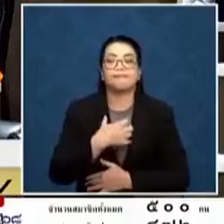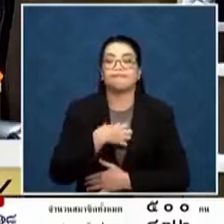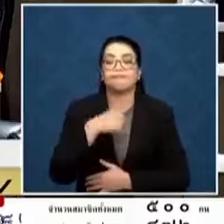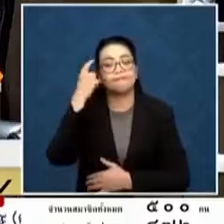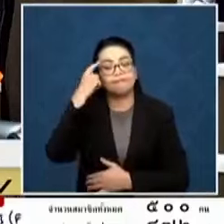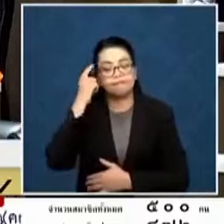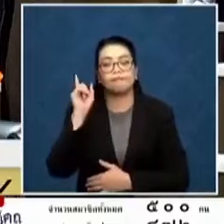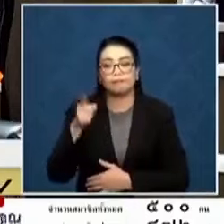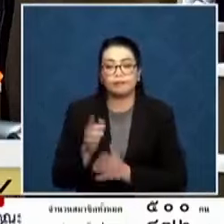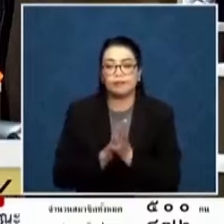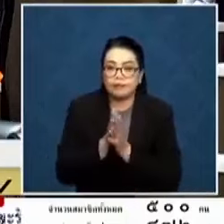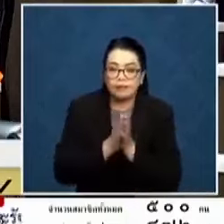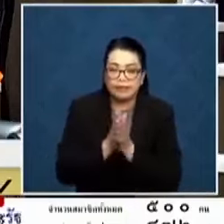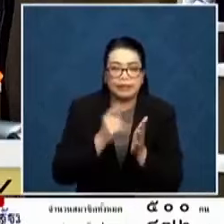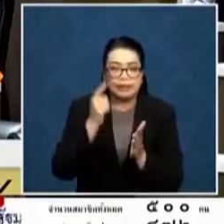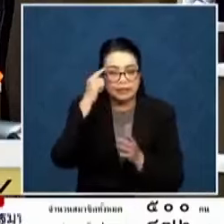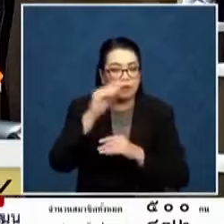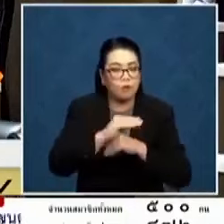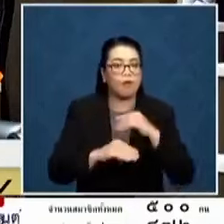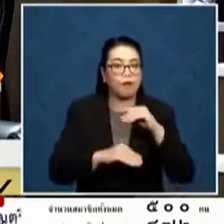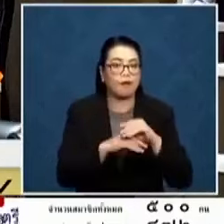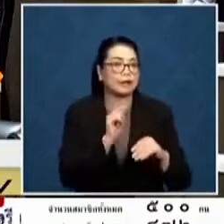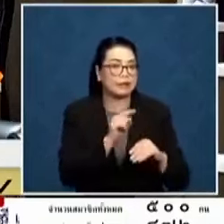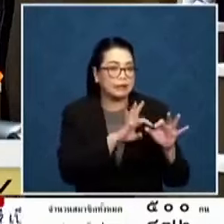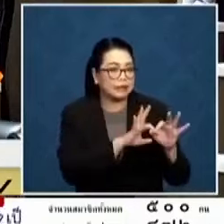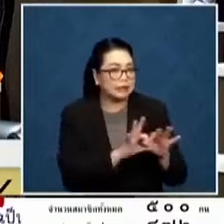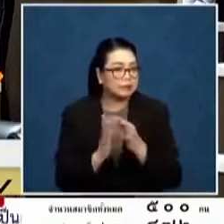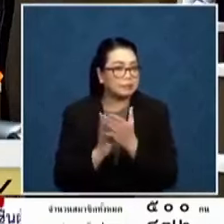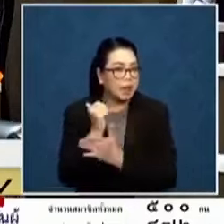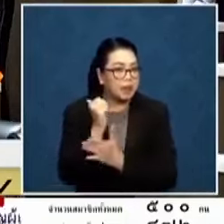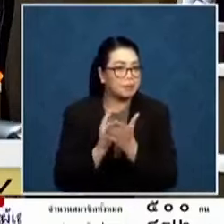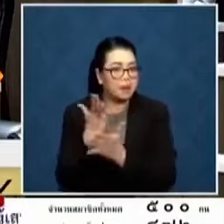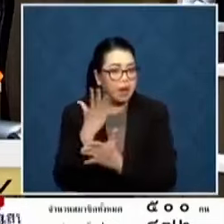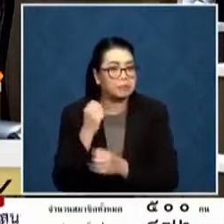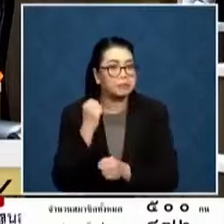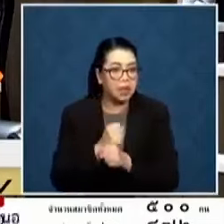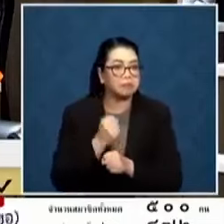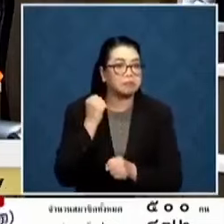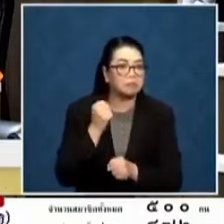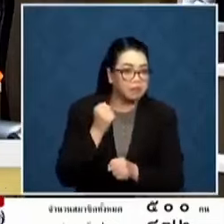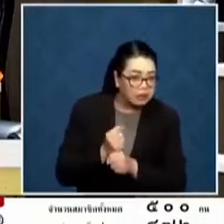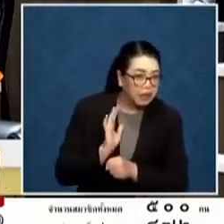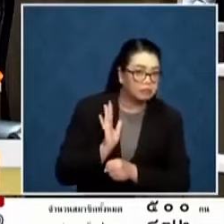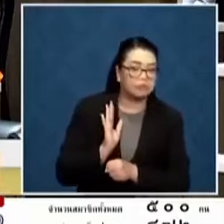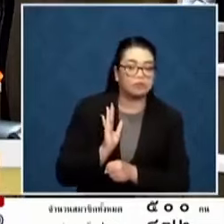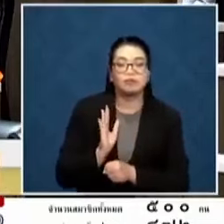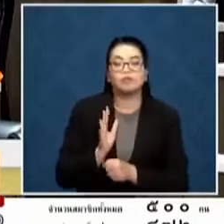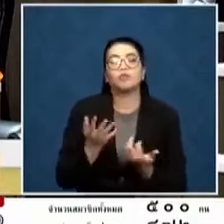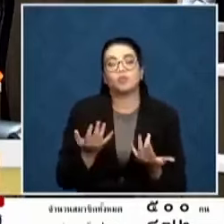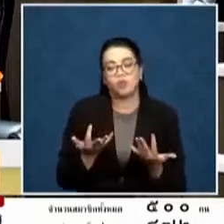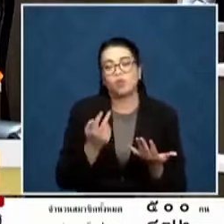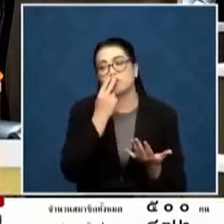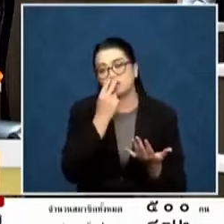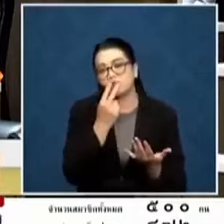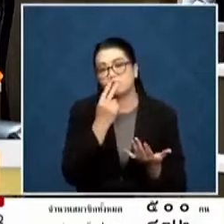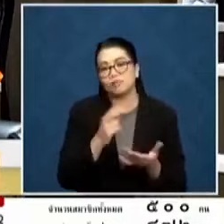การที่เราไม่เอาโครงการไทยจีนนะสมมตินะนี่บ้านเมืองมันไม่ใช่สนามเด็กเล่นไง ค่ะ เห็นไหมอะไรที่เขาทำไม่ดีก็ต้อง